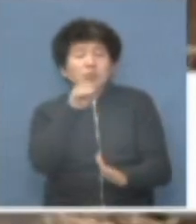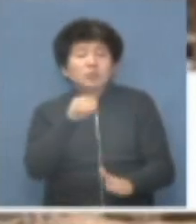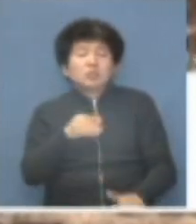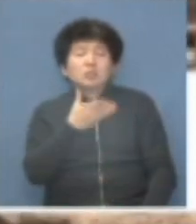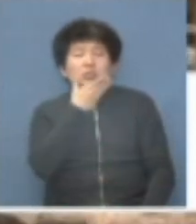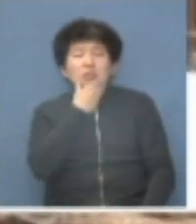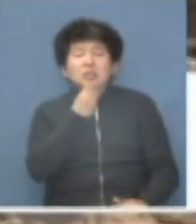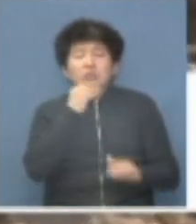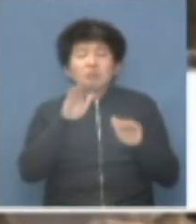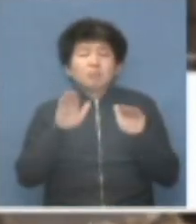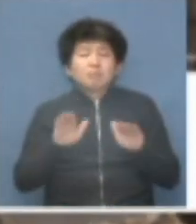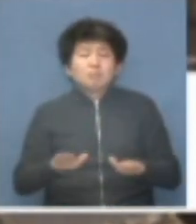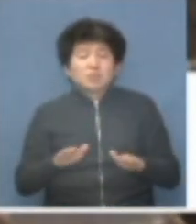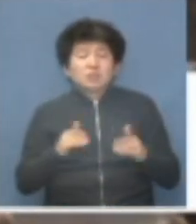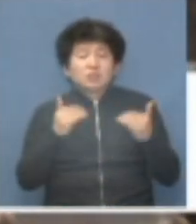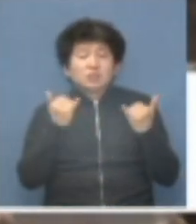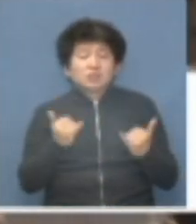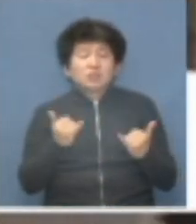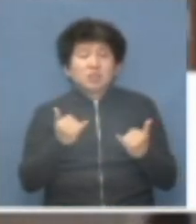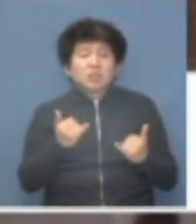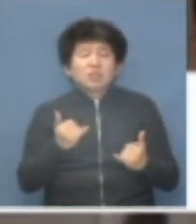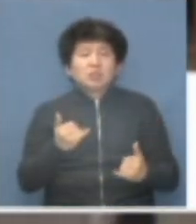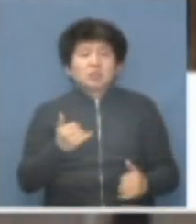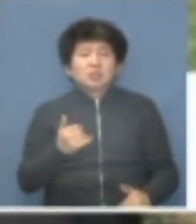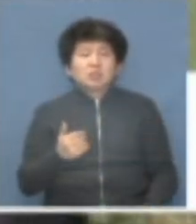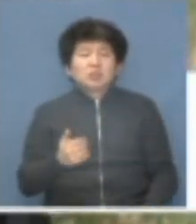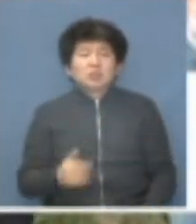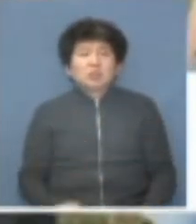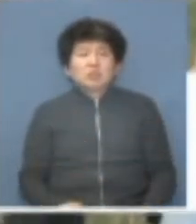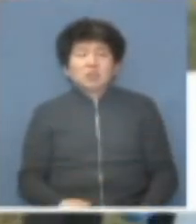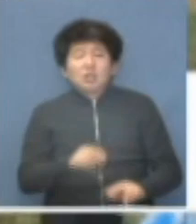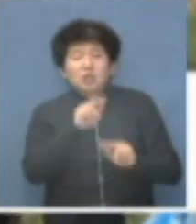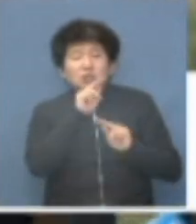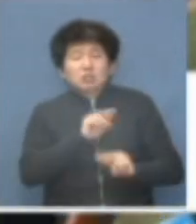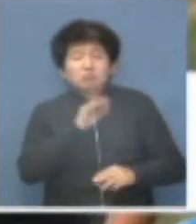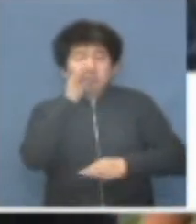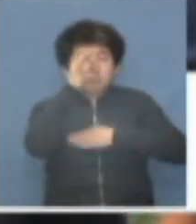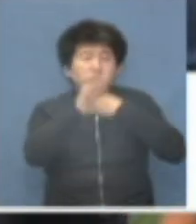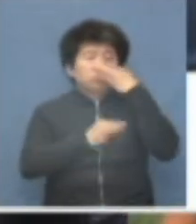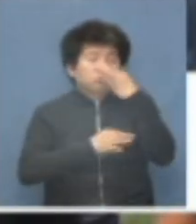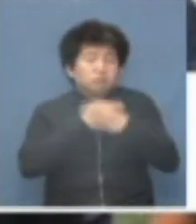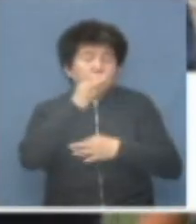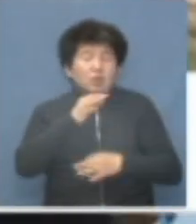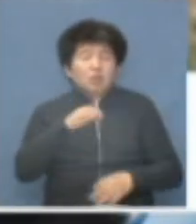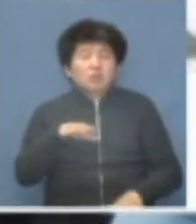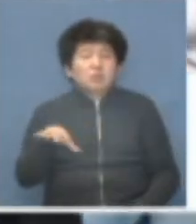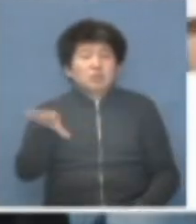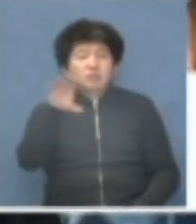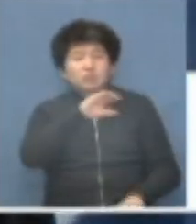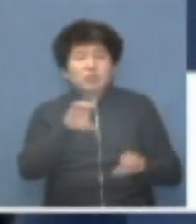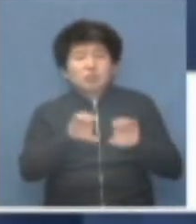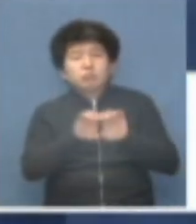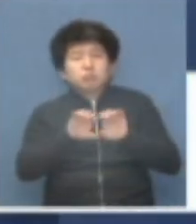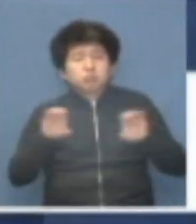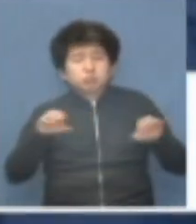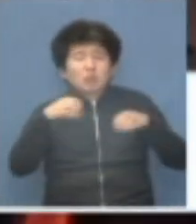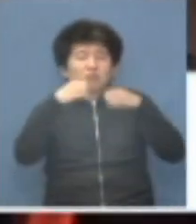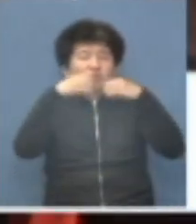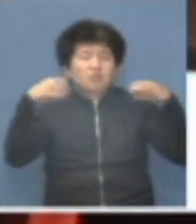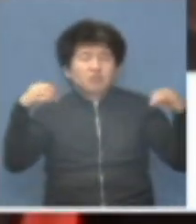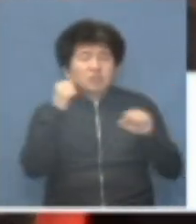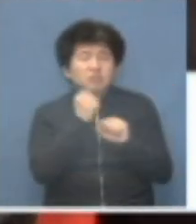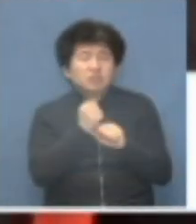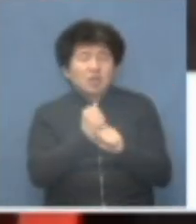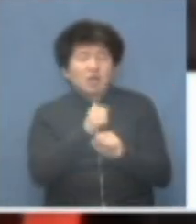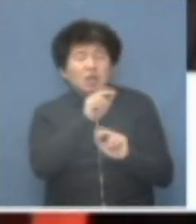Сейчас работа на объекте ведется в 3 смены, буквально без перерыва. Уже подведены все коммуникации. Работы ведутся